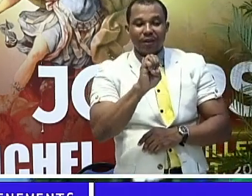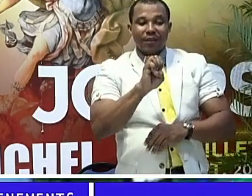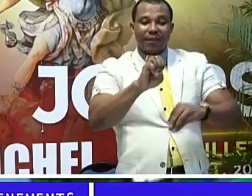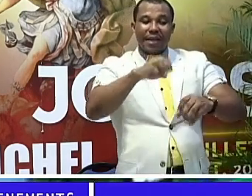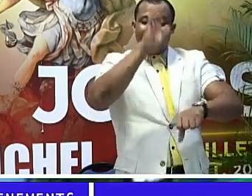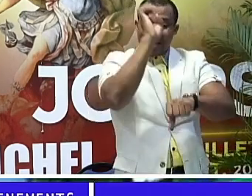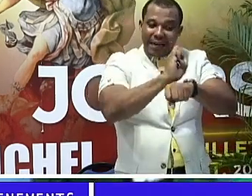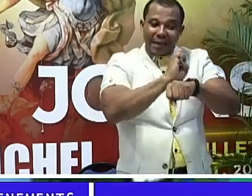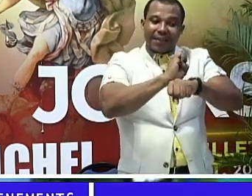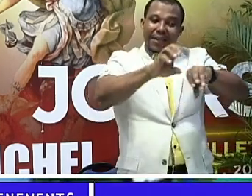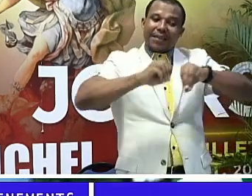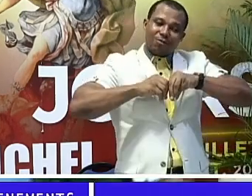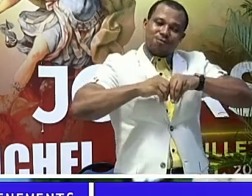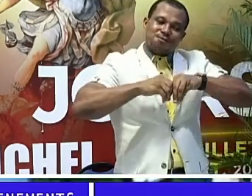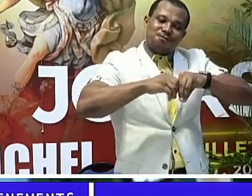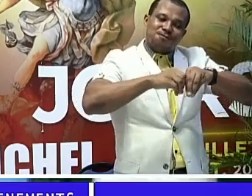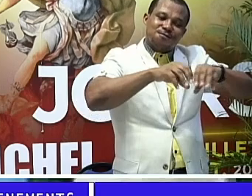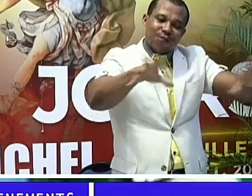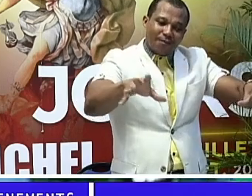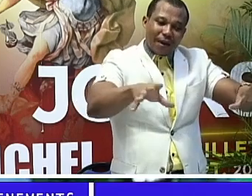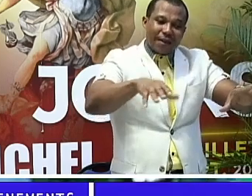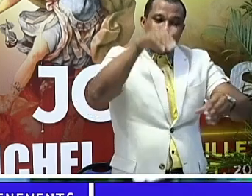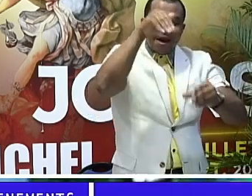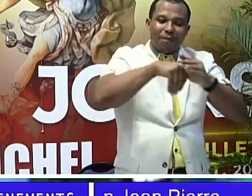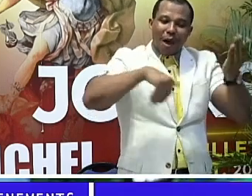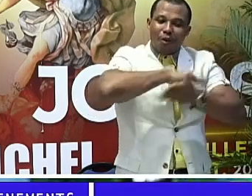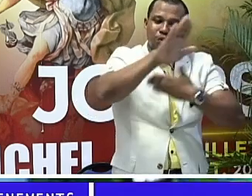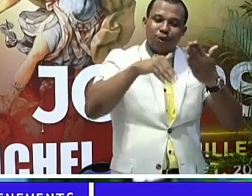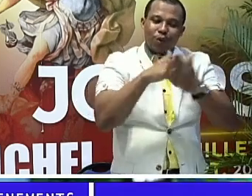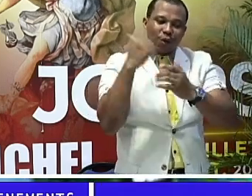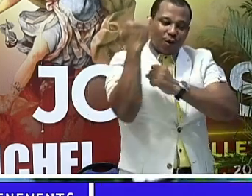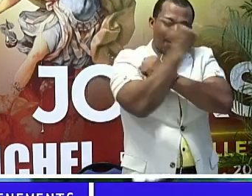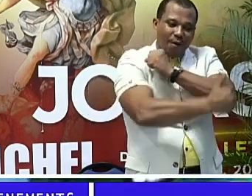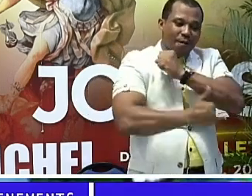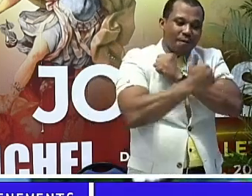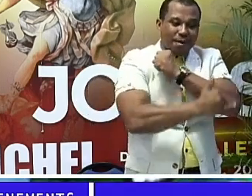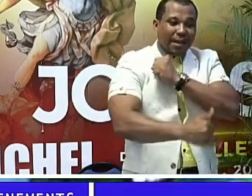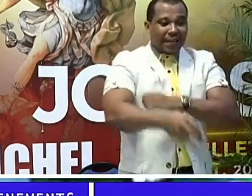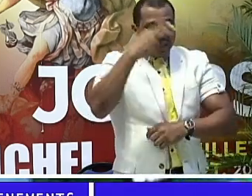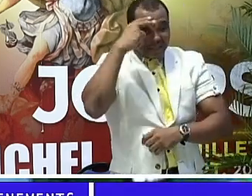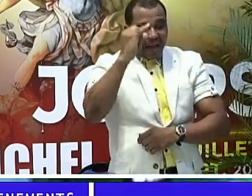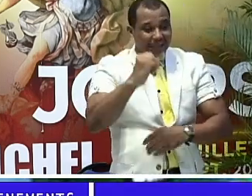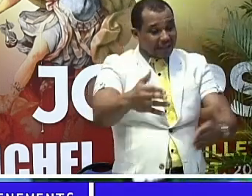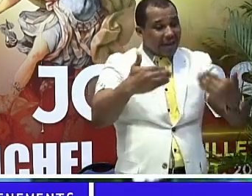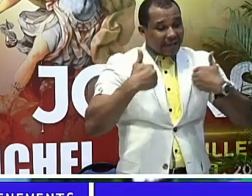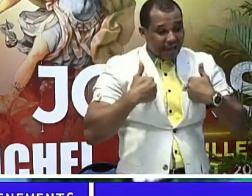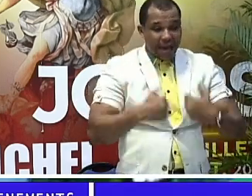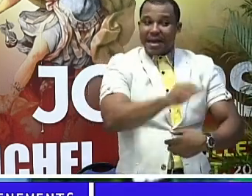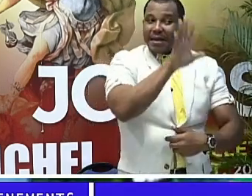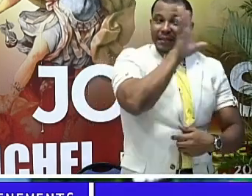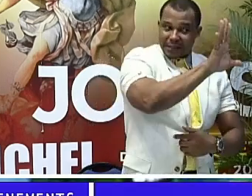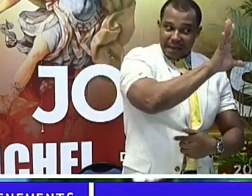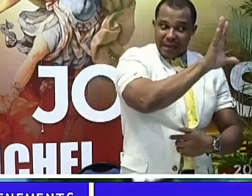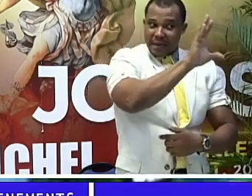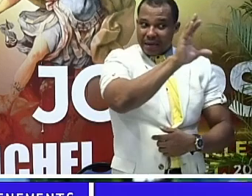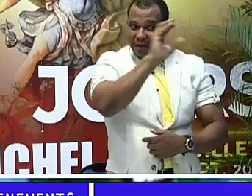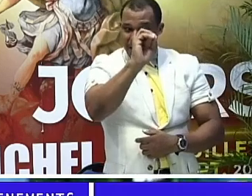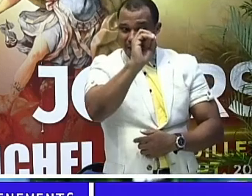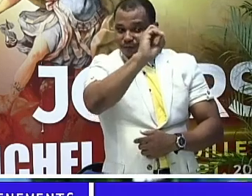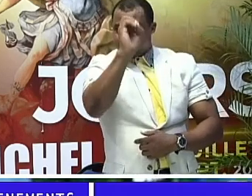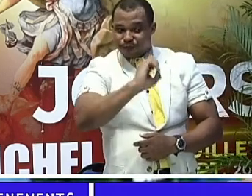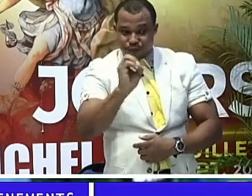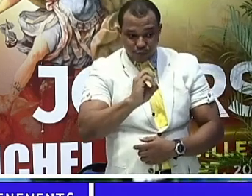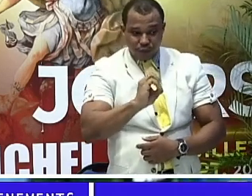tout le pays d'Haïti, côté gagne plus de 50% population qui c'est chrétien